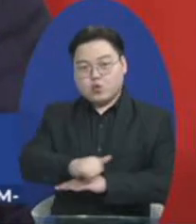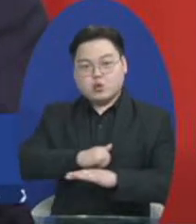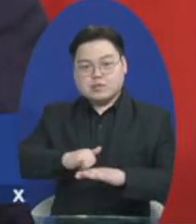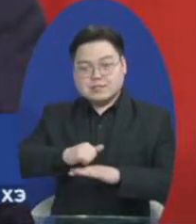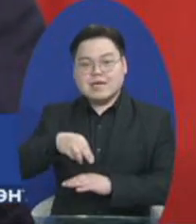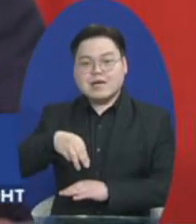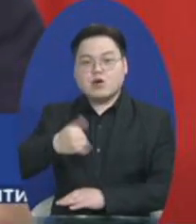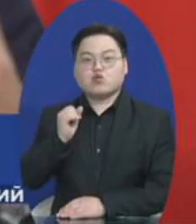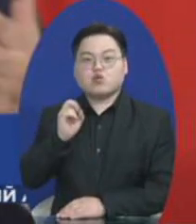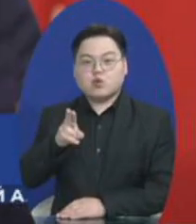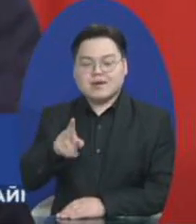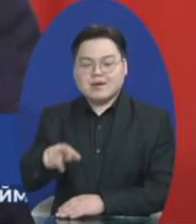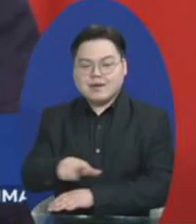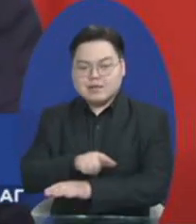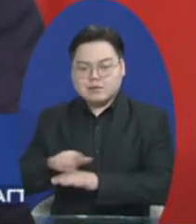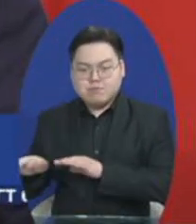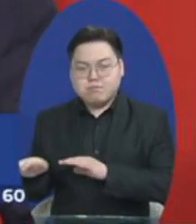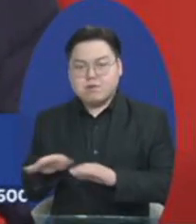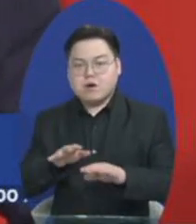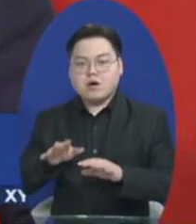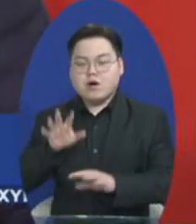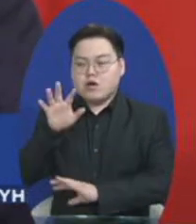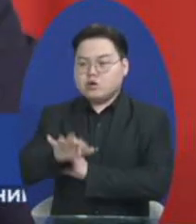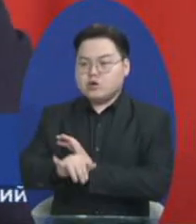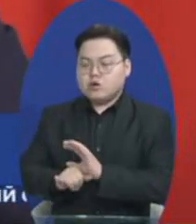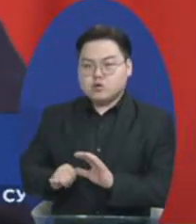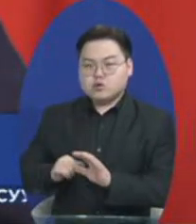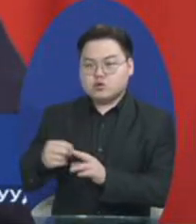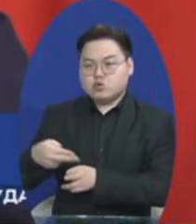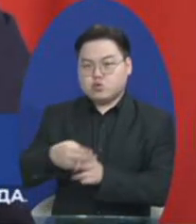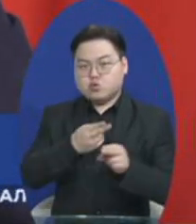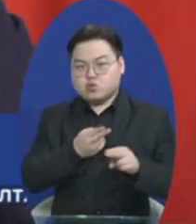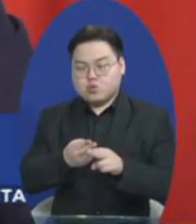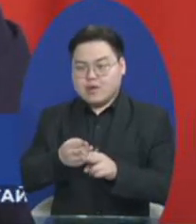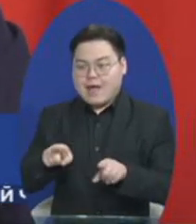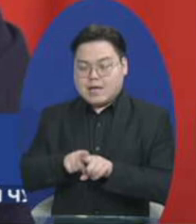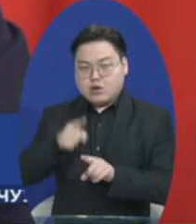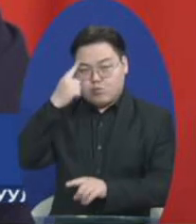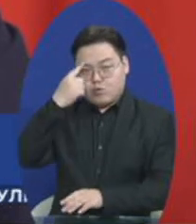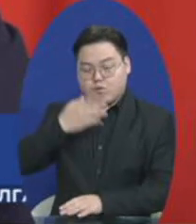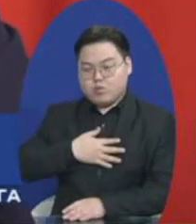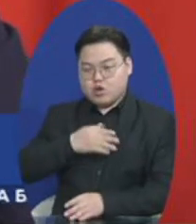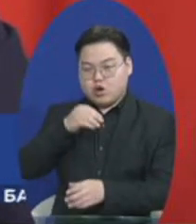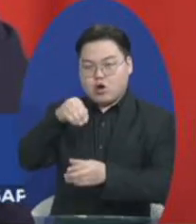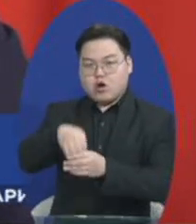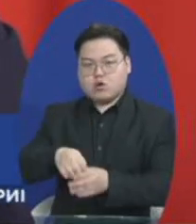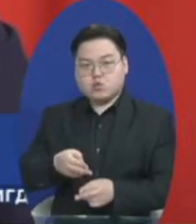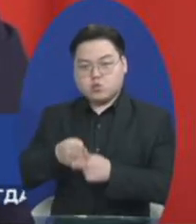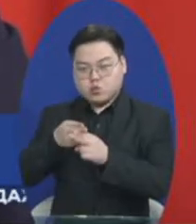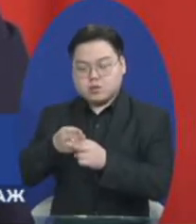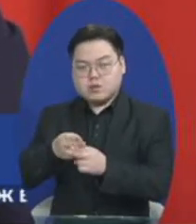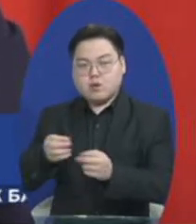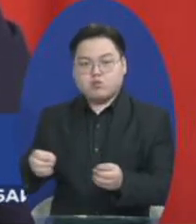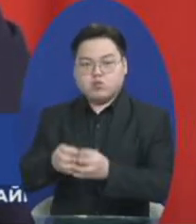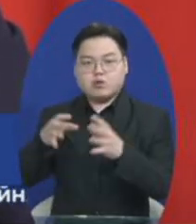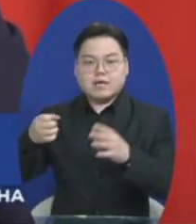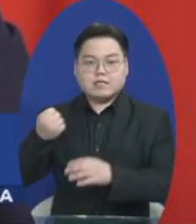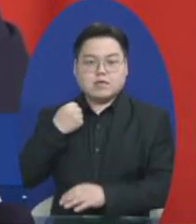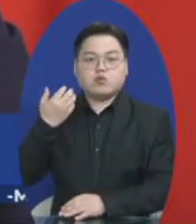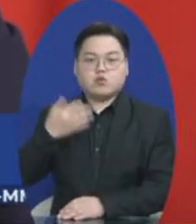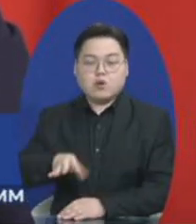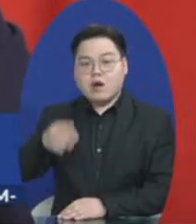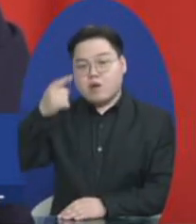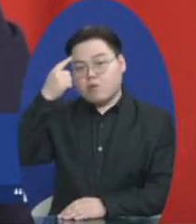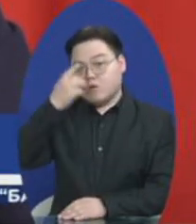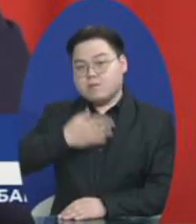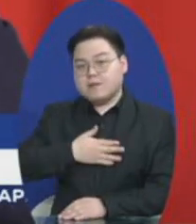гамшигын даван туулах олон улсын хамтын үйлсэд гар бие оролцож түүхэн гавьяаг байгуулж бас чадлаа. Монгол Улсын төр